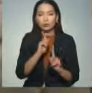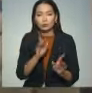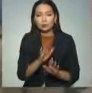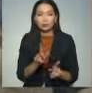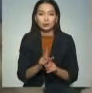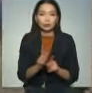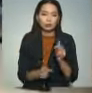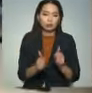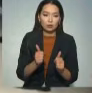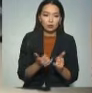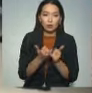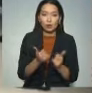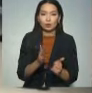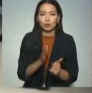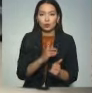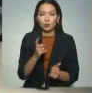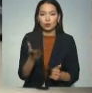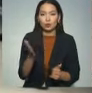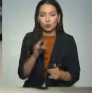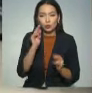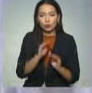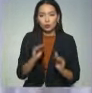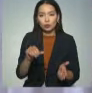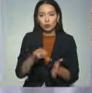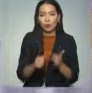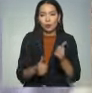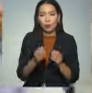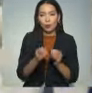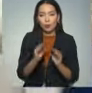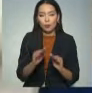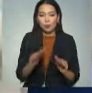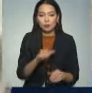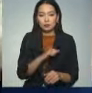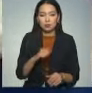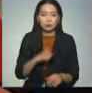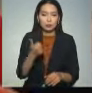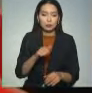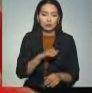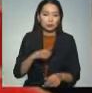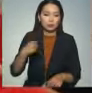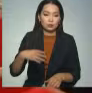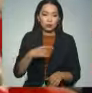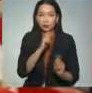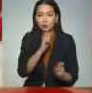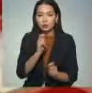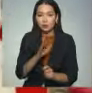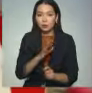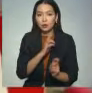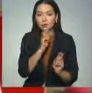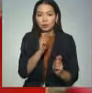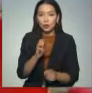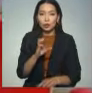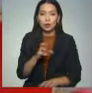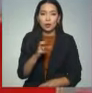жарыс ұйымдастырылған. 100-ге жуық оқушы қатысқан байқауда 10 бала жүлдегер атанып, бағалы сыйлықтарға ие болды. Сондай-ақ кеш барысында